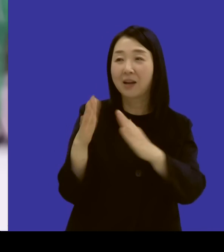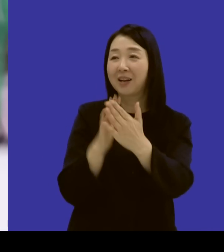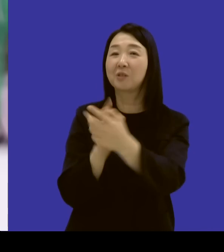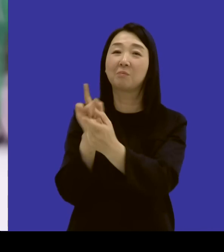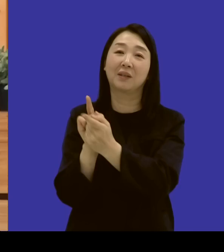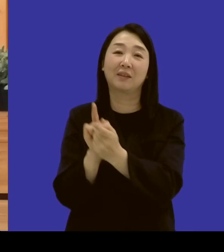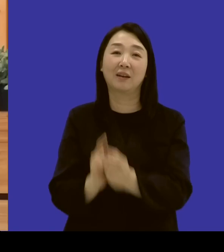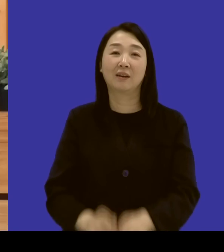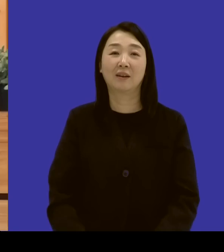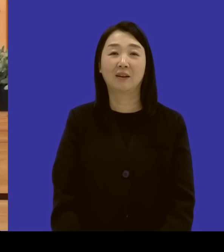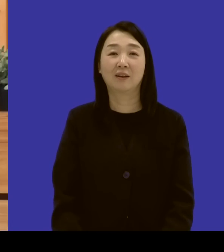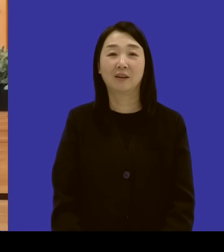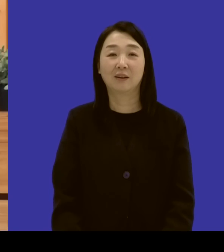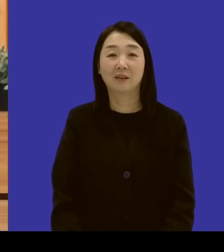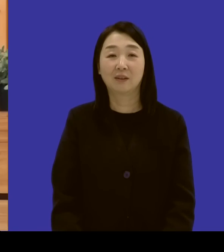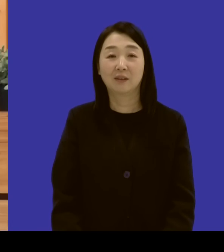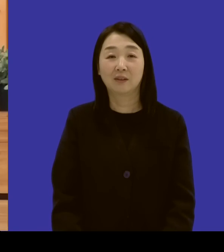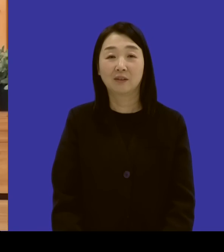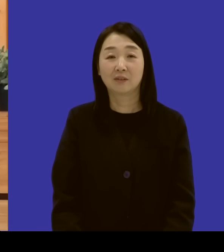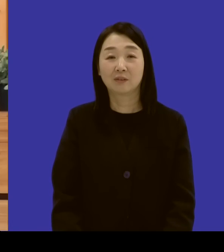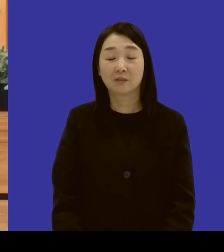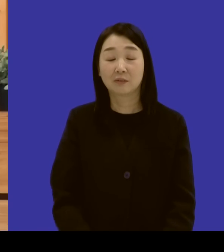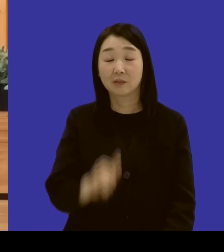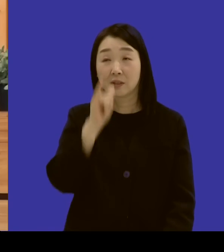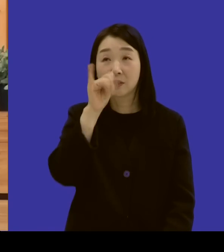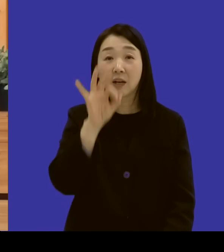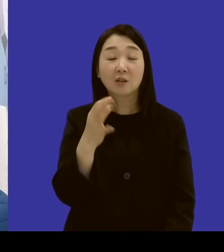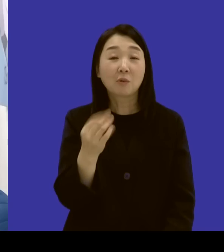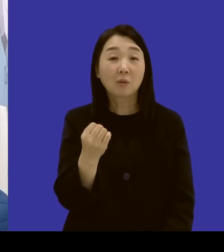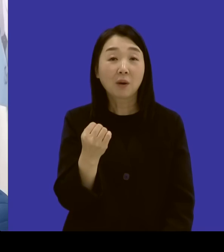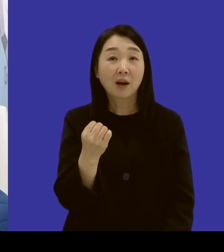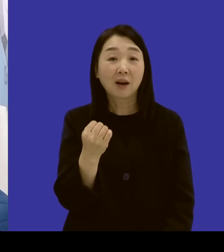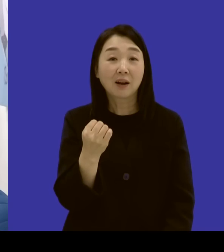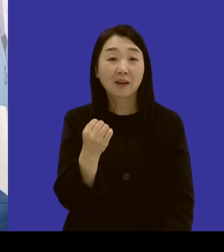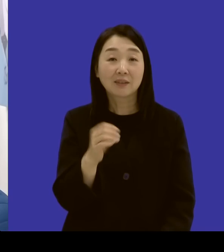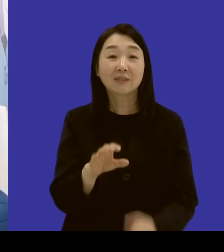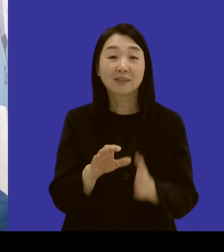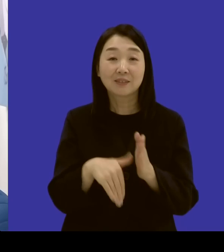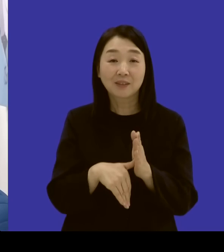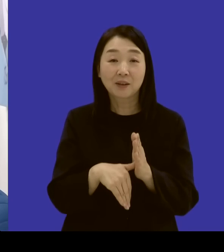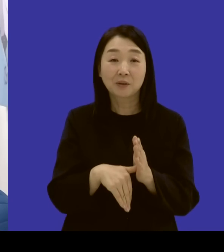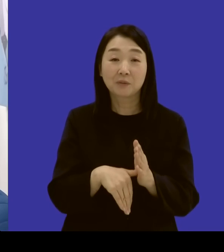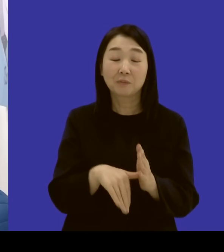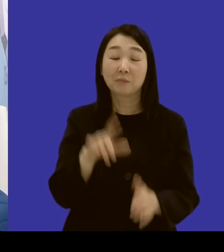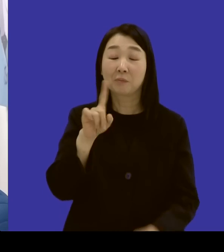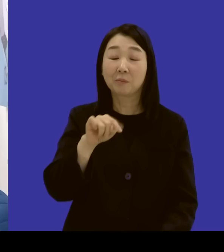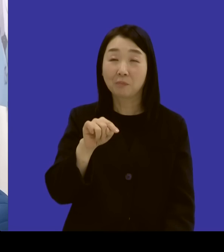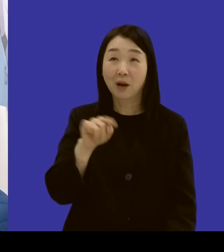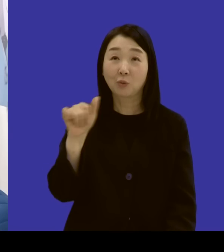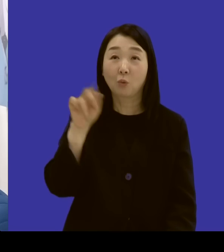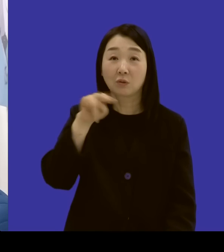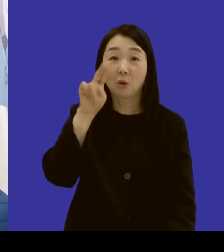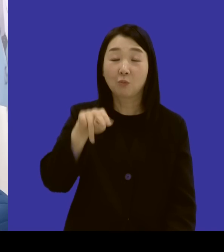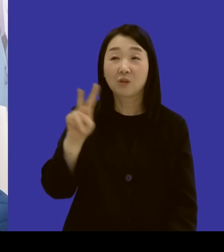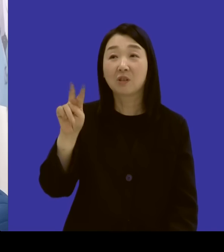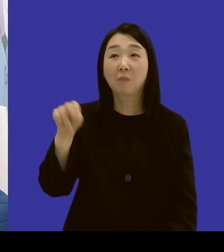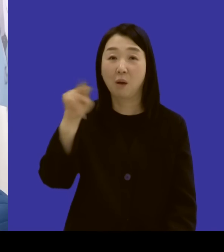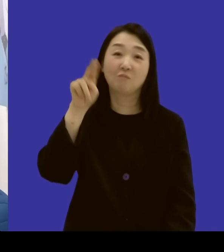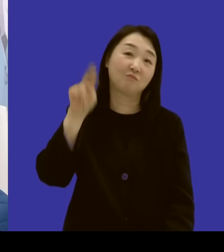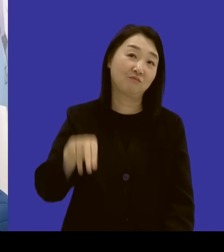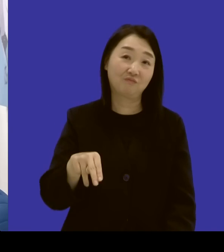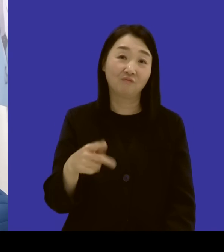그래서 상금이 얼마요? 상금이 거진 15,000불, 2만 불 정도 됐던 것 같아요. 그 당시에 그리고 그 정도면?